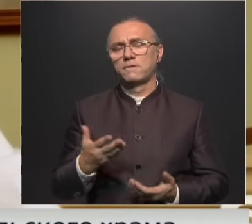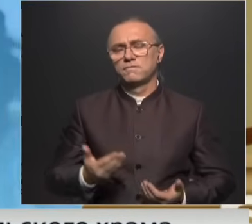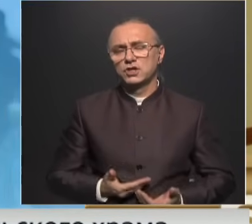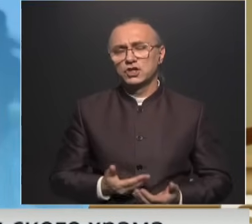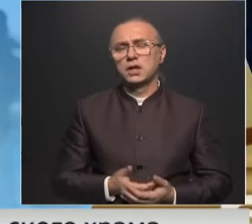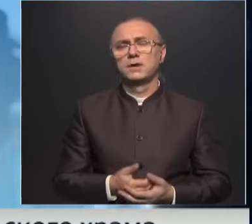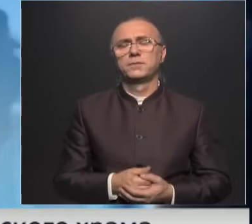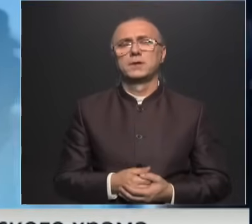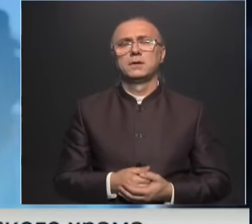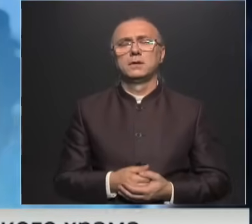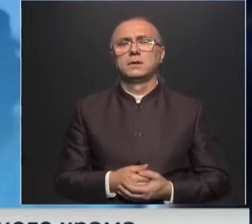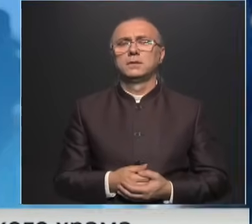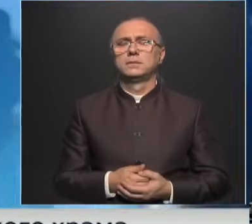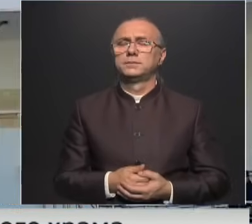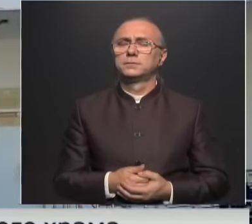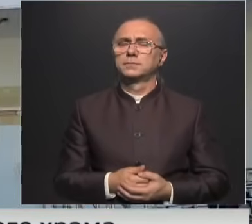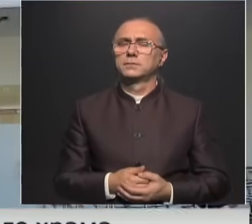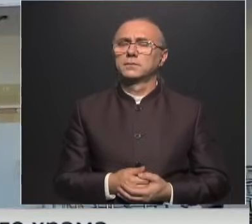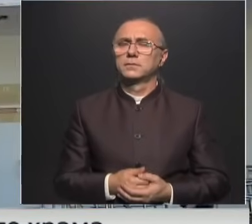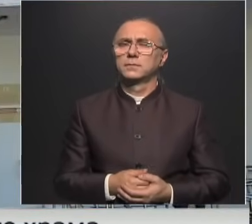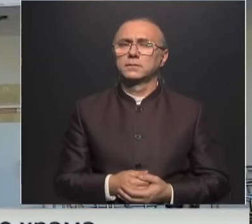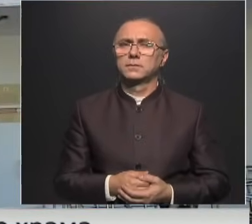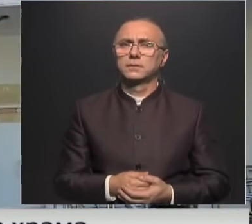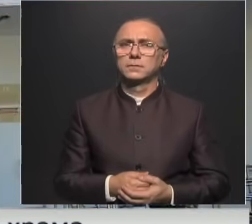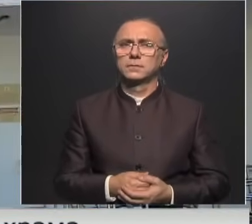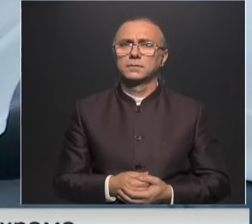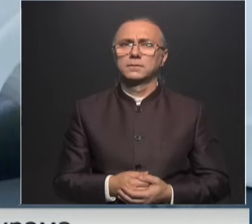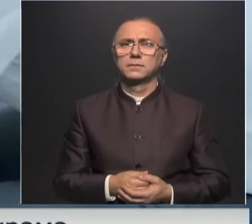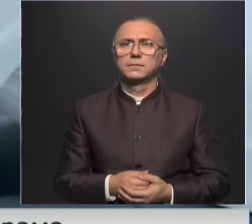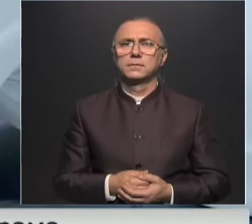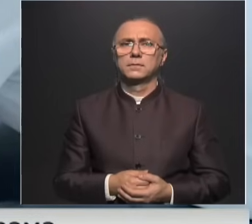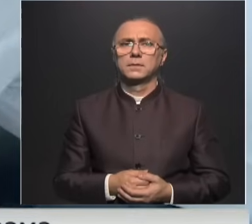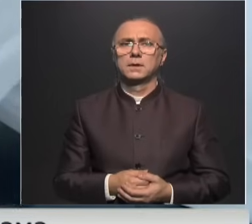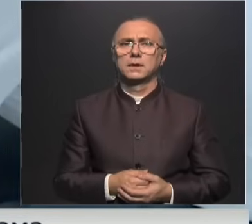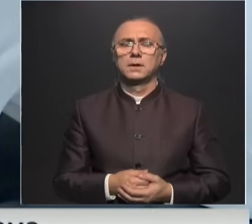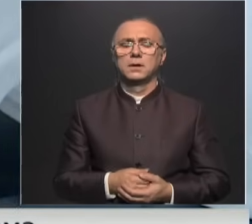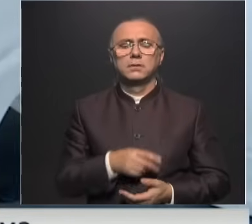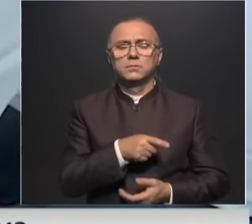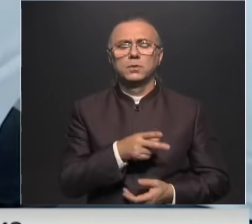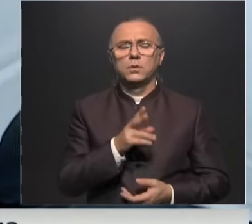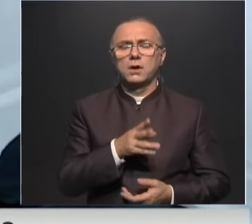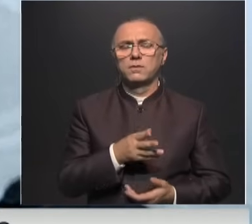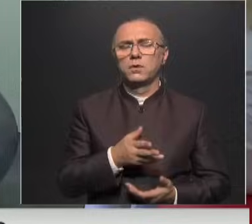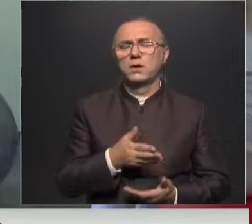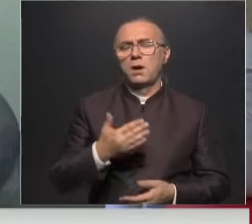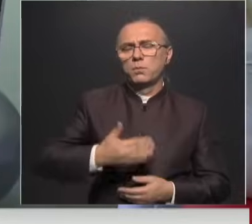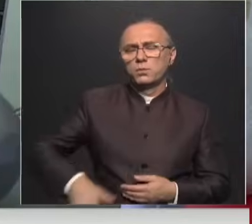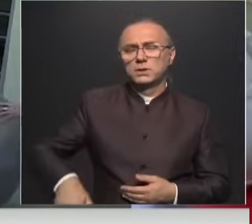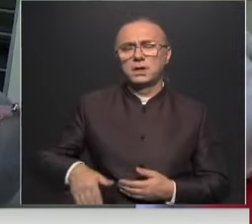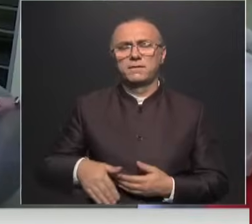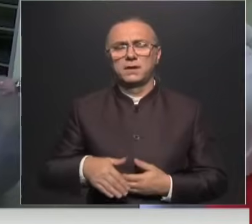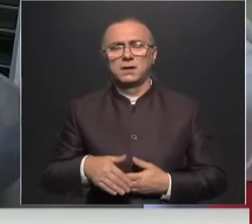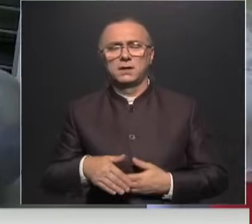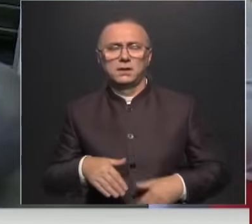после менозадных травм чаще всего. И мы в городе Жуковском, в нашем филиале, в Елизаветском филиале, отдали целый этаж